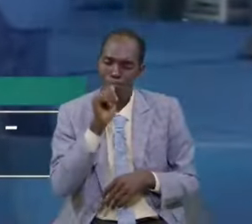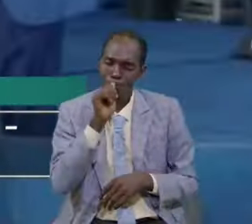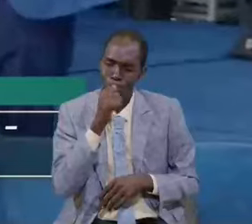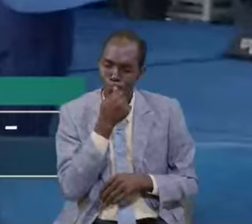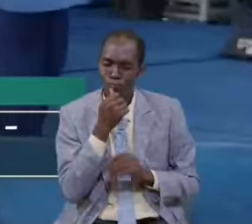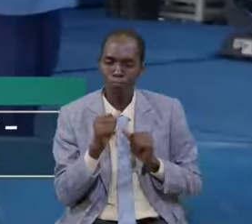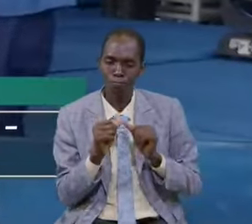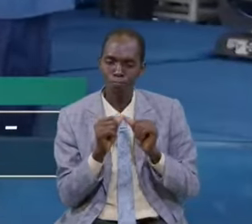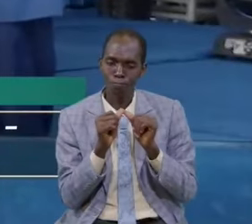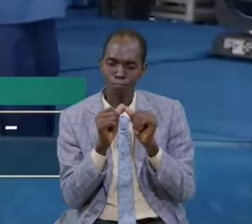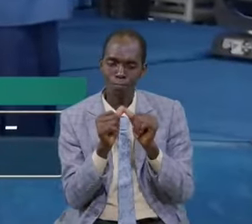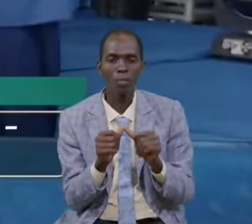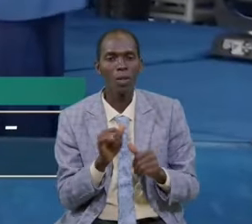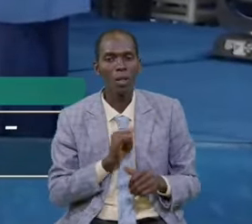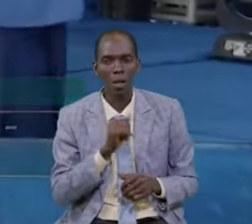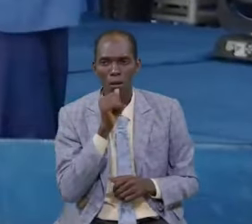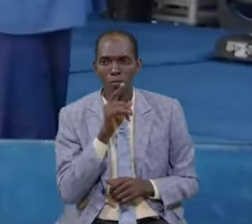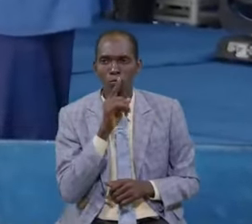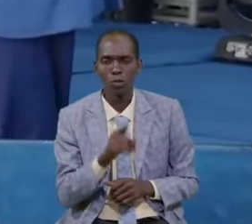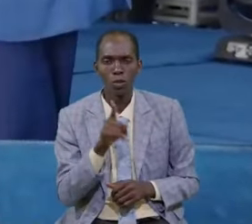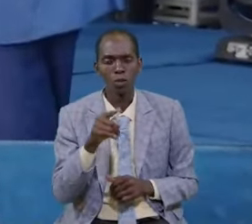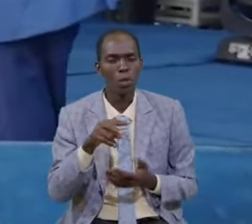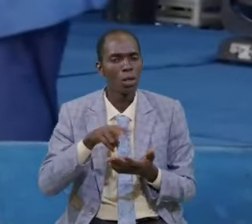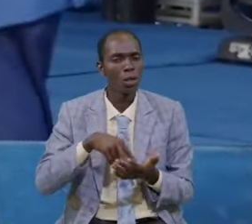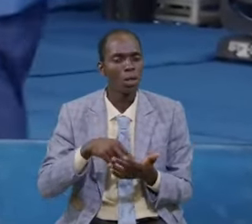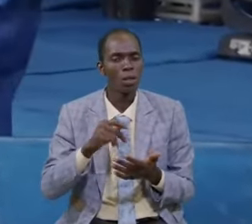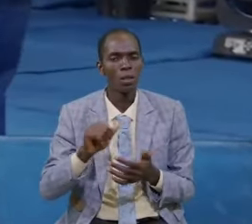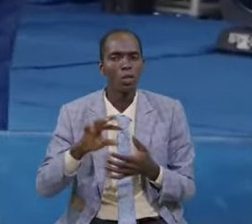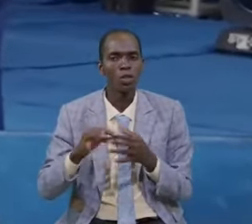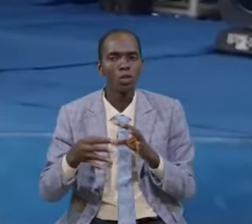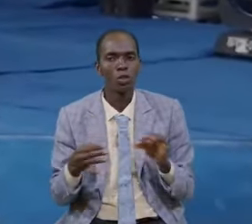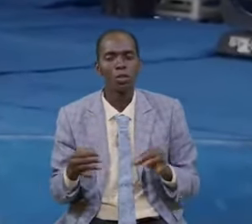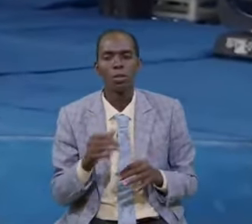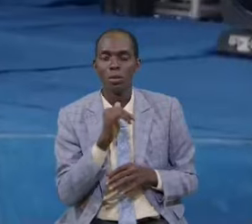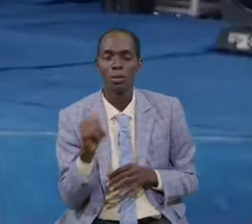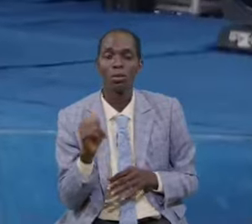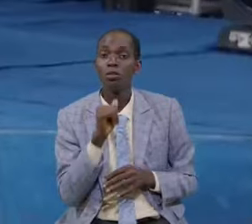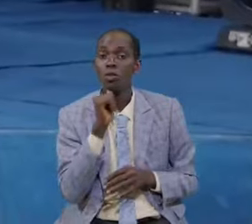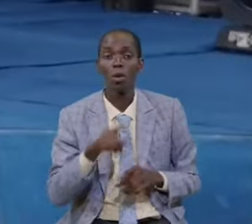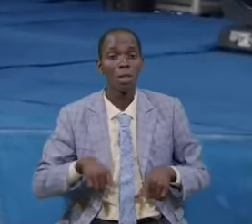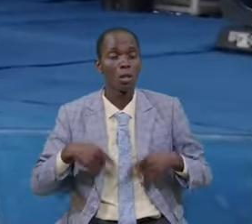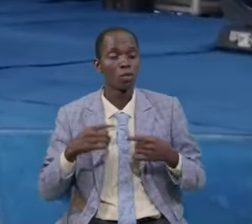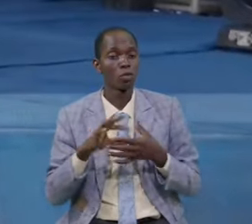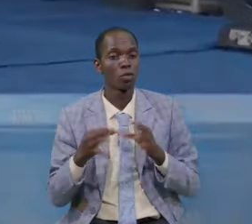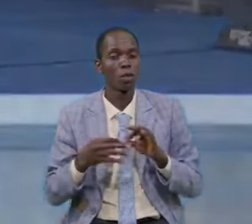suis sûr que vous avez lu l'histoire d'un footballeur, de la tortue.